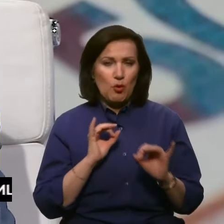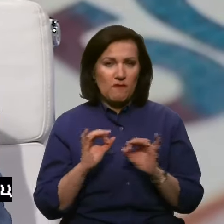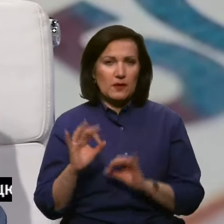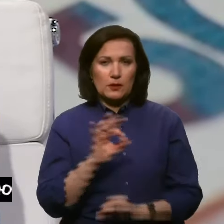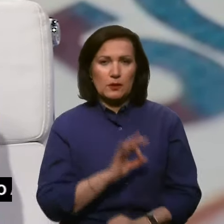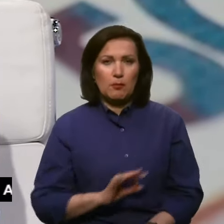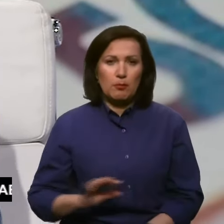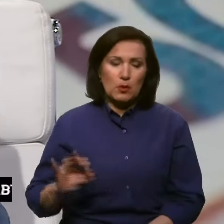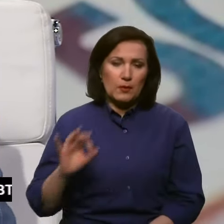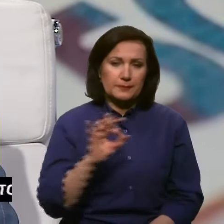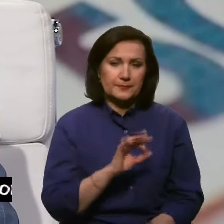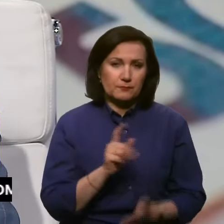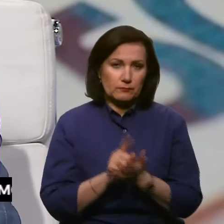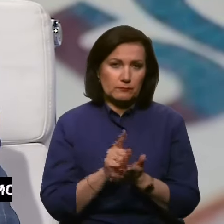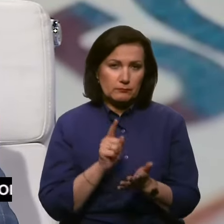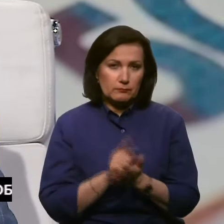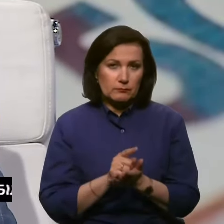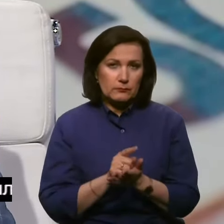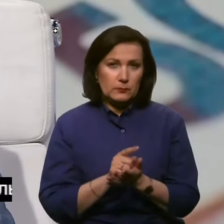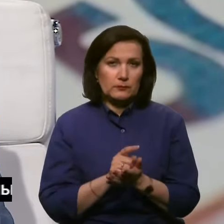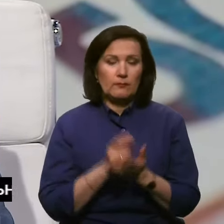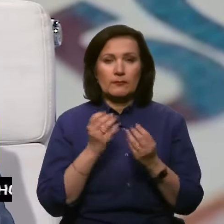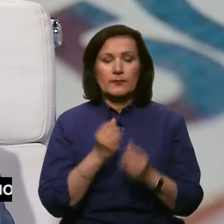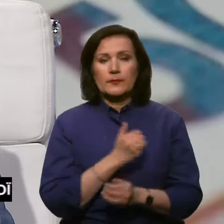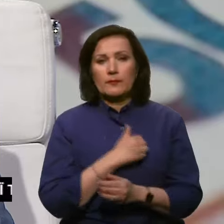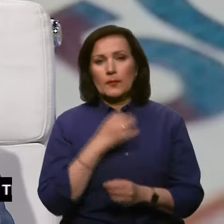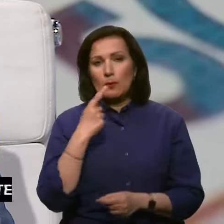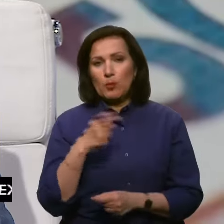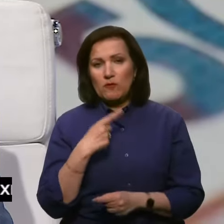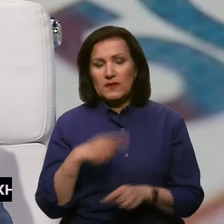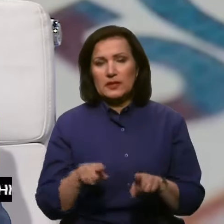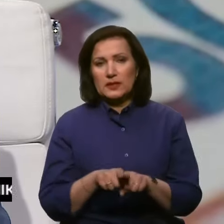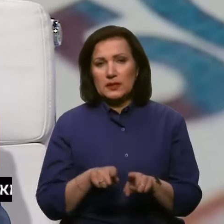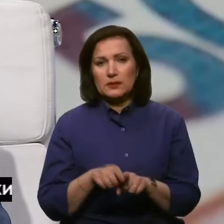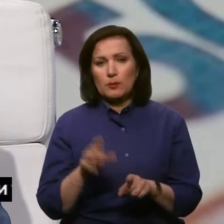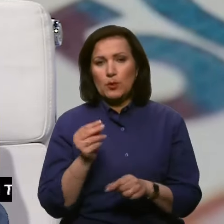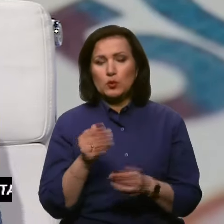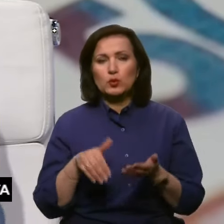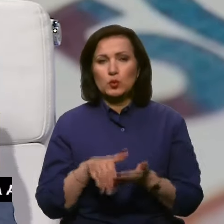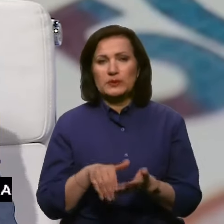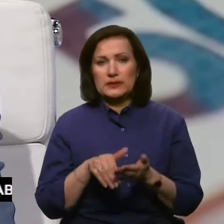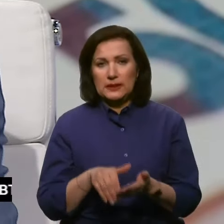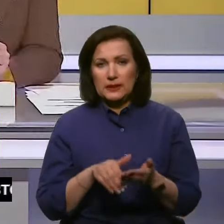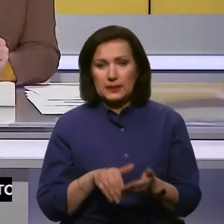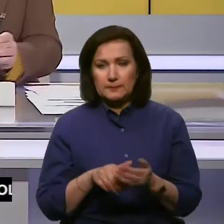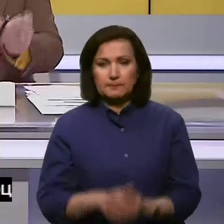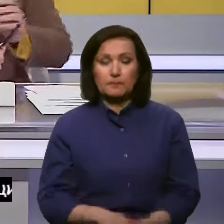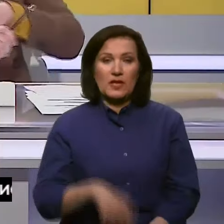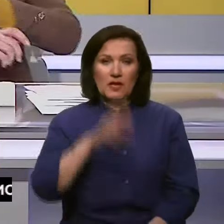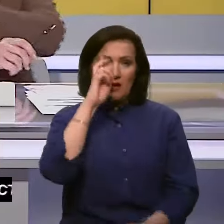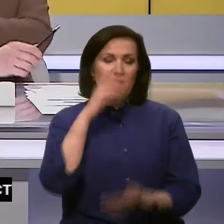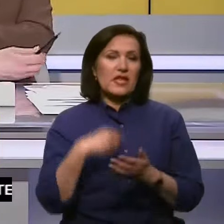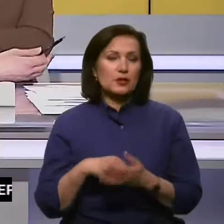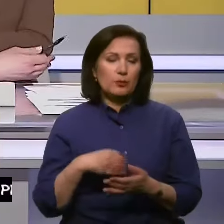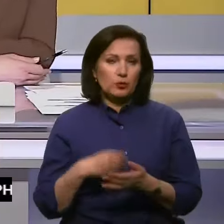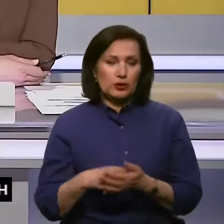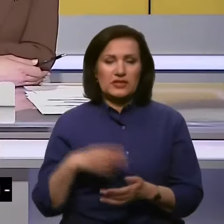Вже встигли поговорити про пенсії, а ще хочемо поговорити також про субсидії. У держбюджеті